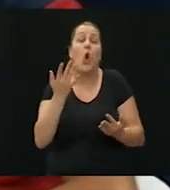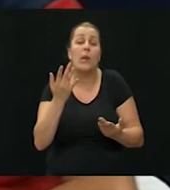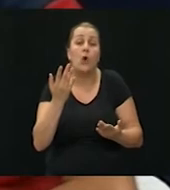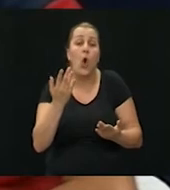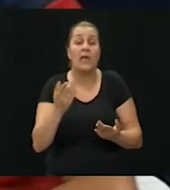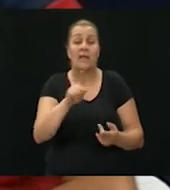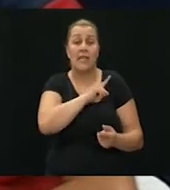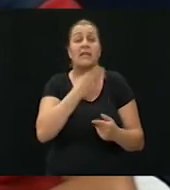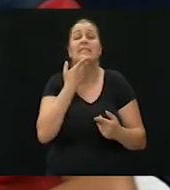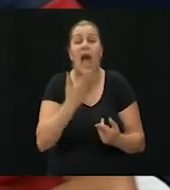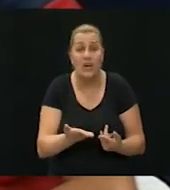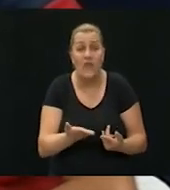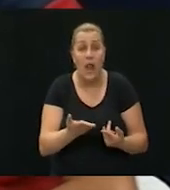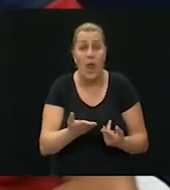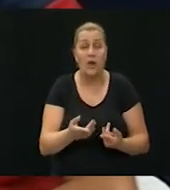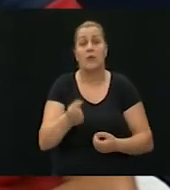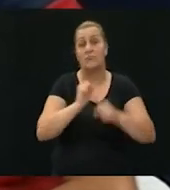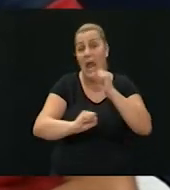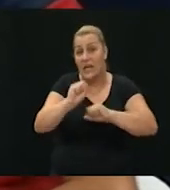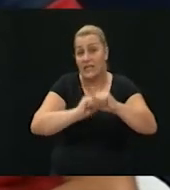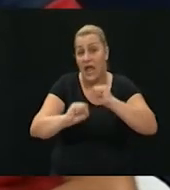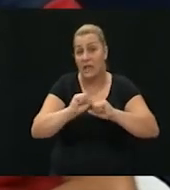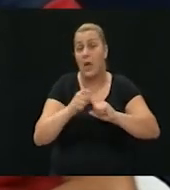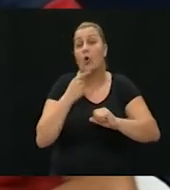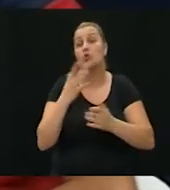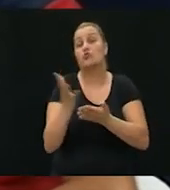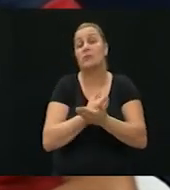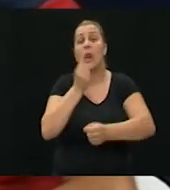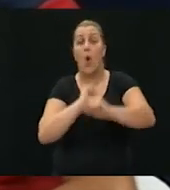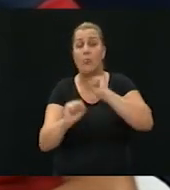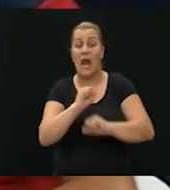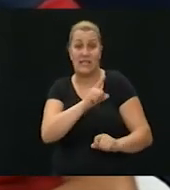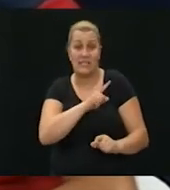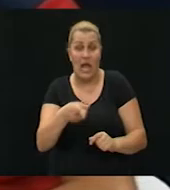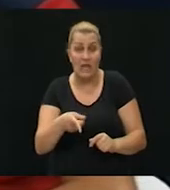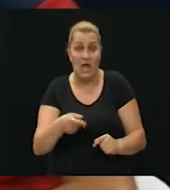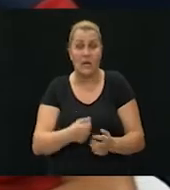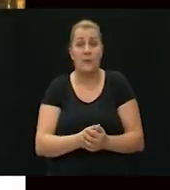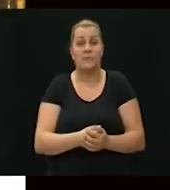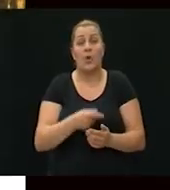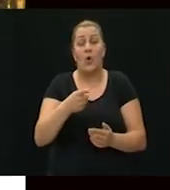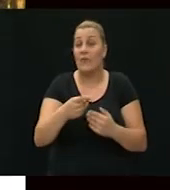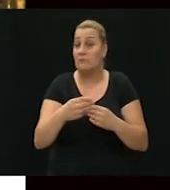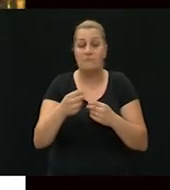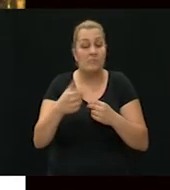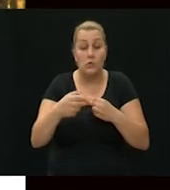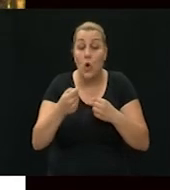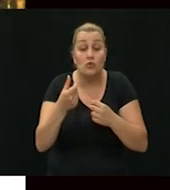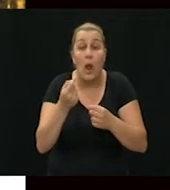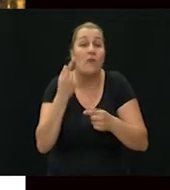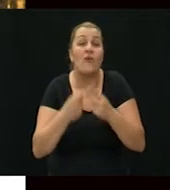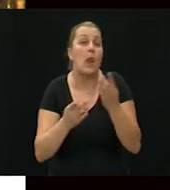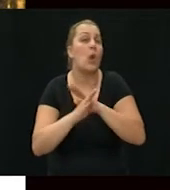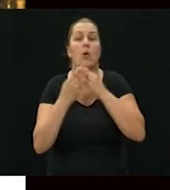i 4. brigadi i svim ljudima koji su tada branili i obranili Zadar koji je bio gotovo već pa skoro pao.